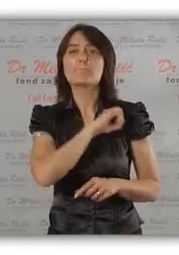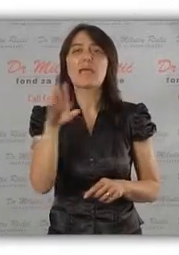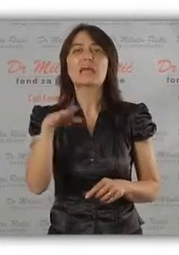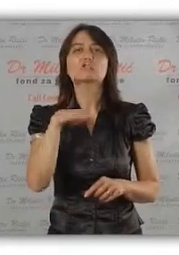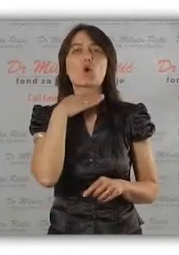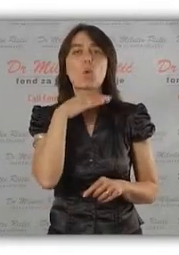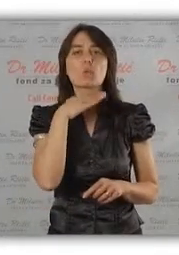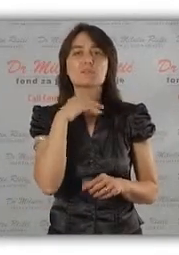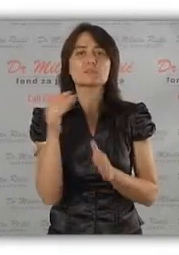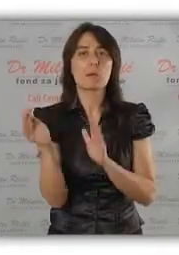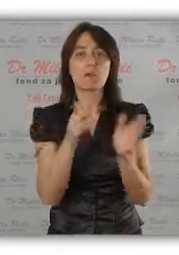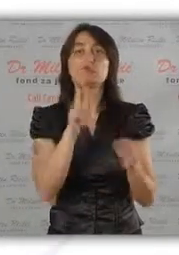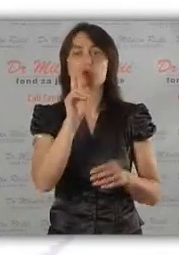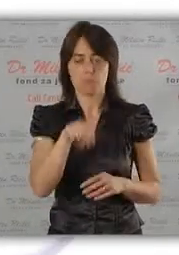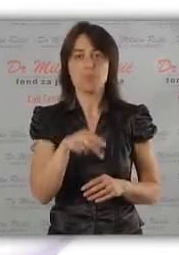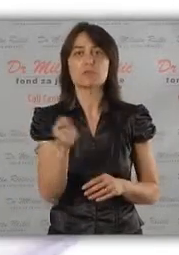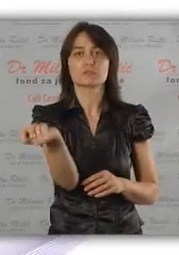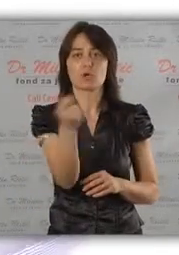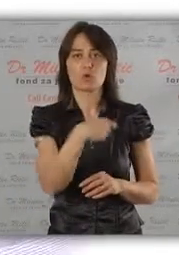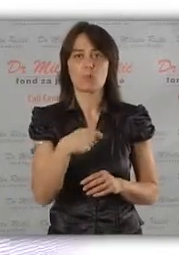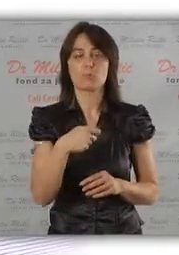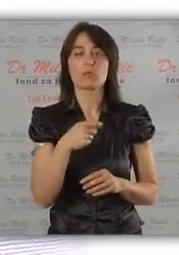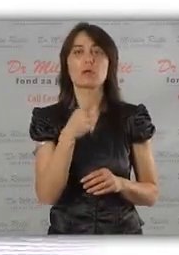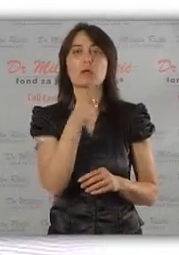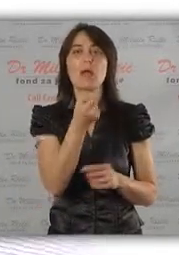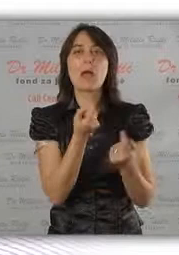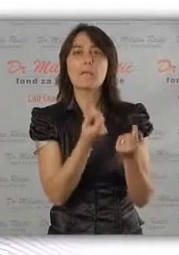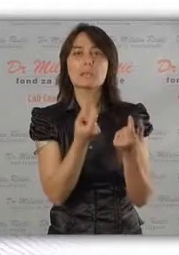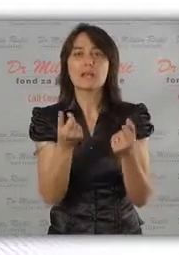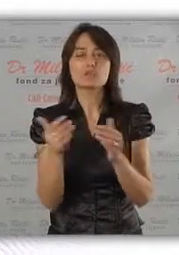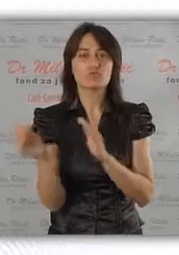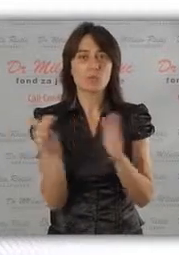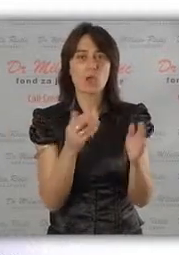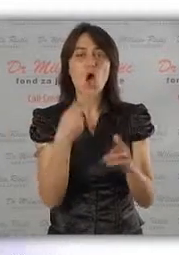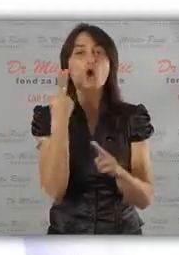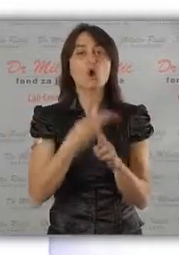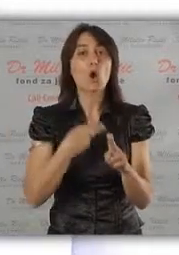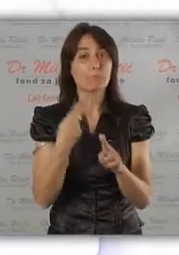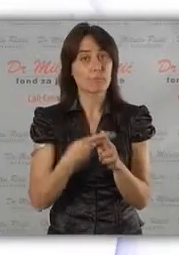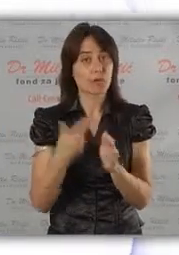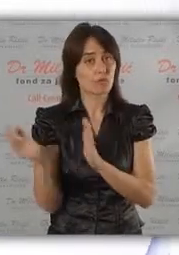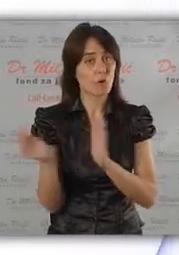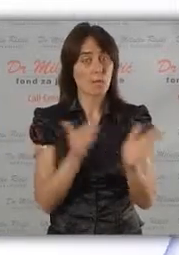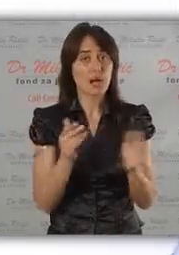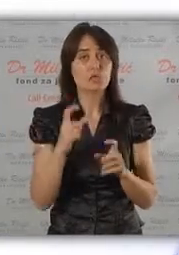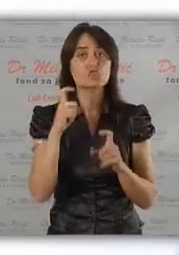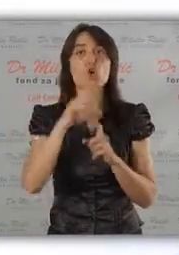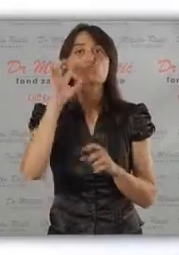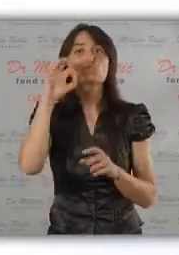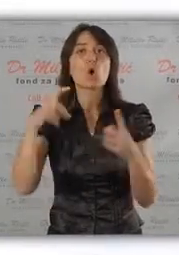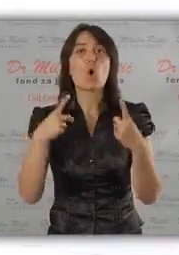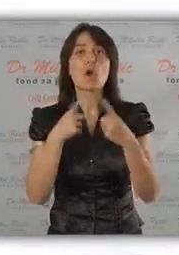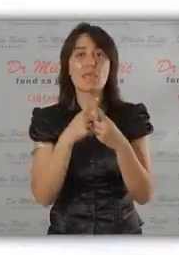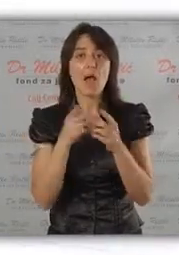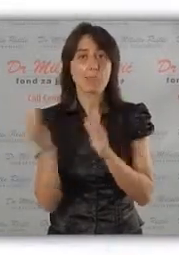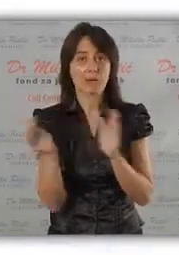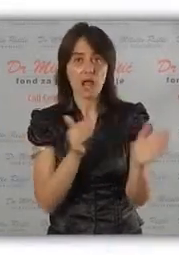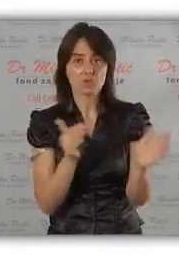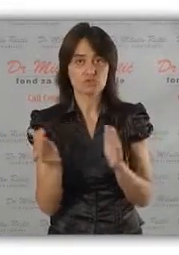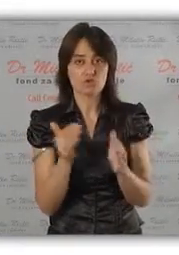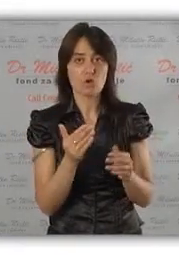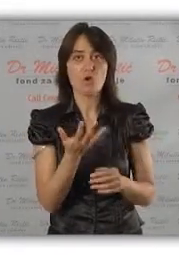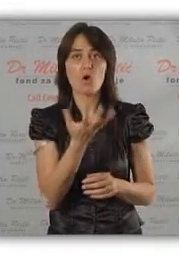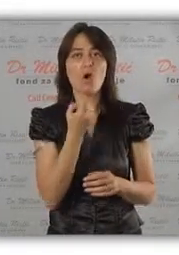Brašno koje je dozvoljeno, to su bezglutenska brašna koja ima da se kupe, zatim pirinčano brašno, krompirovo brašno,